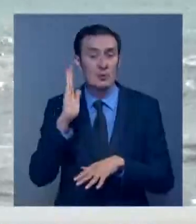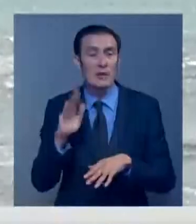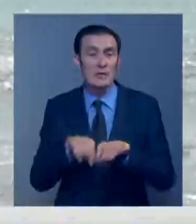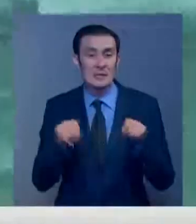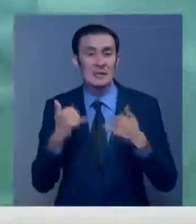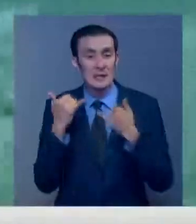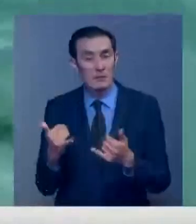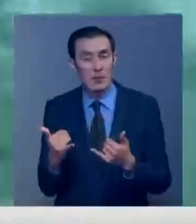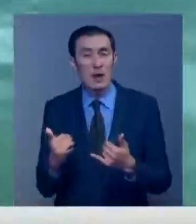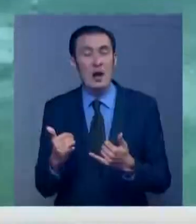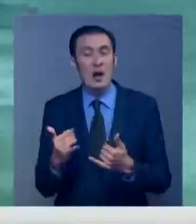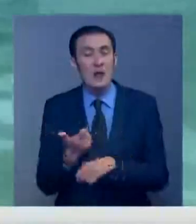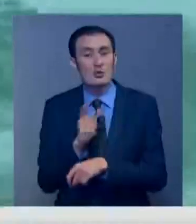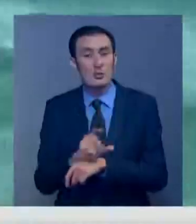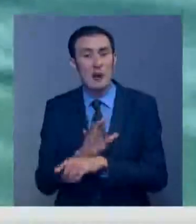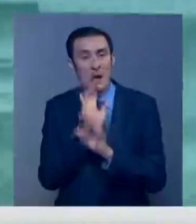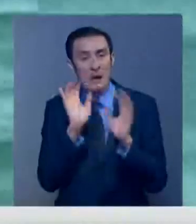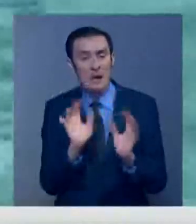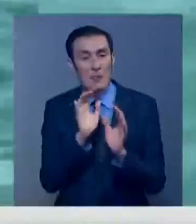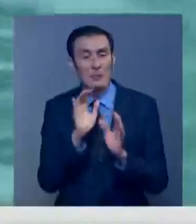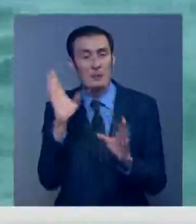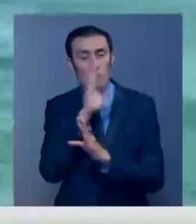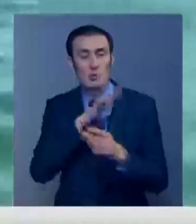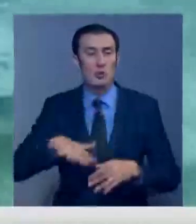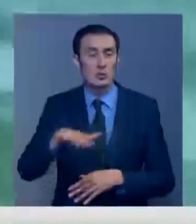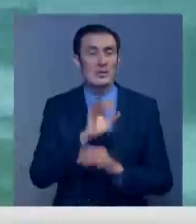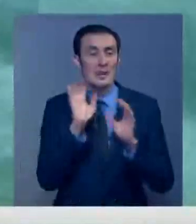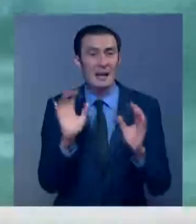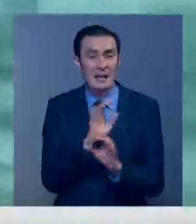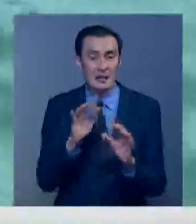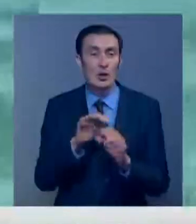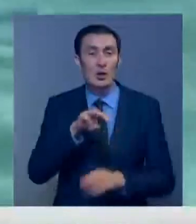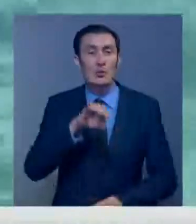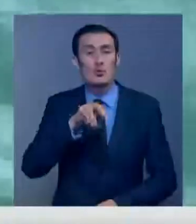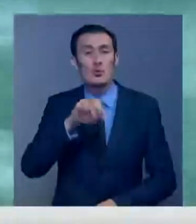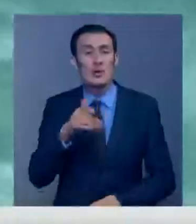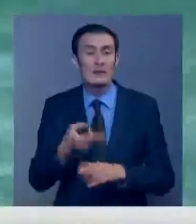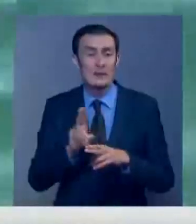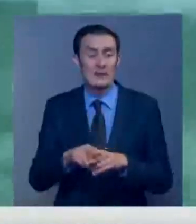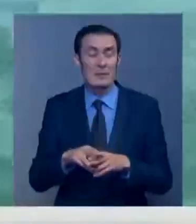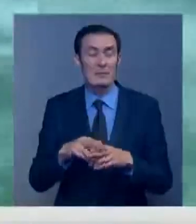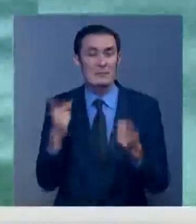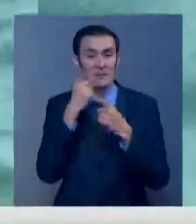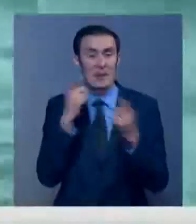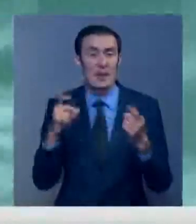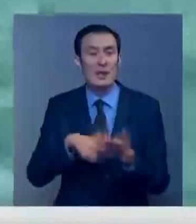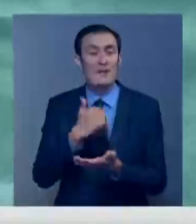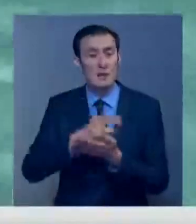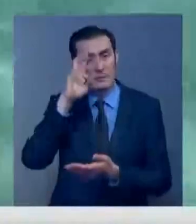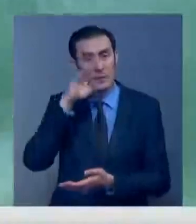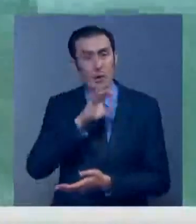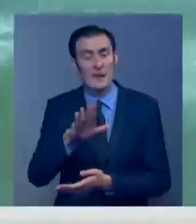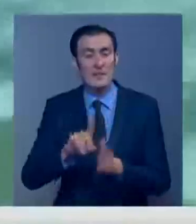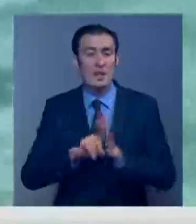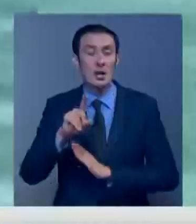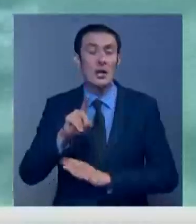создать для него особо охраняемую природную территорию. Сохранить поголовье тюленей в Казахстане призвал президент Токаев. Напомню, в начале